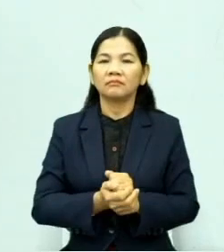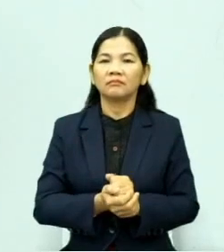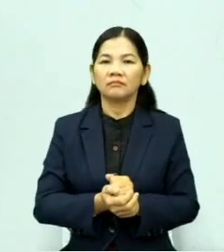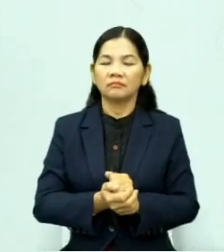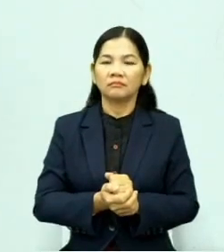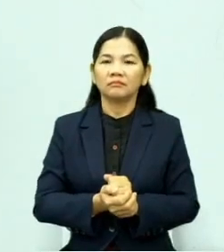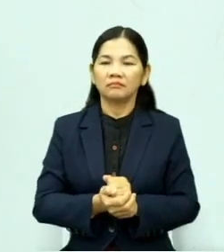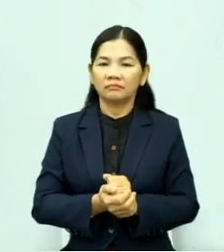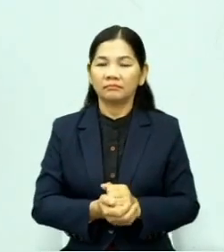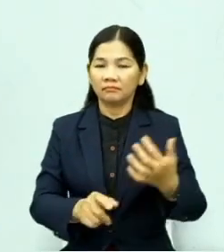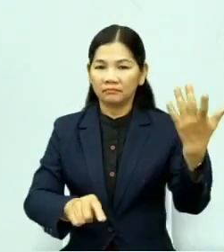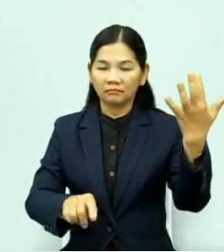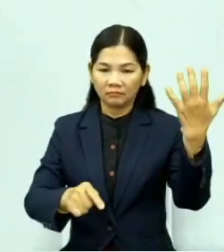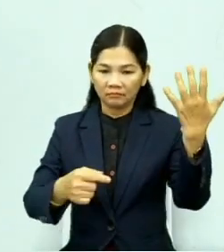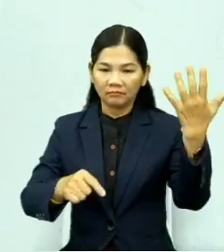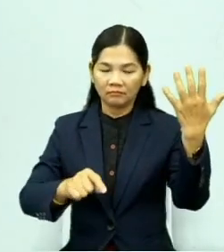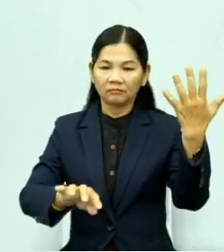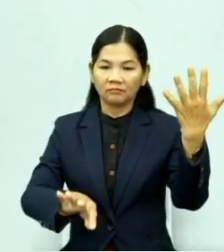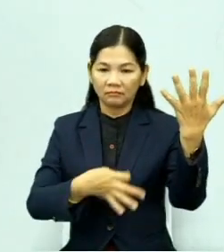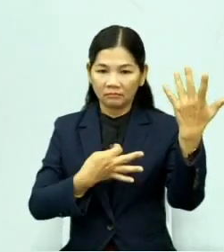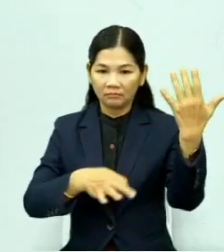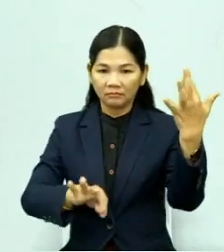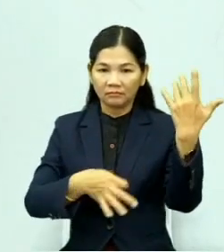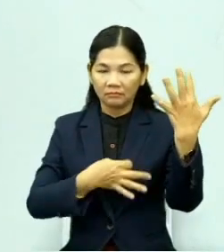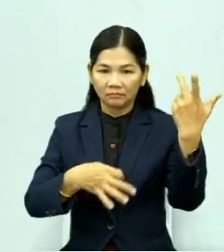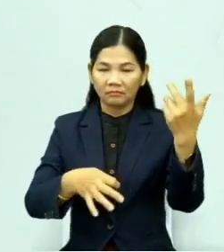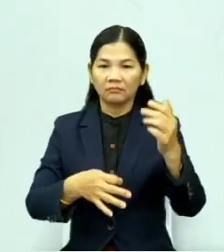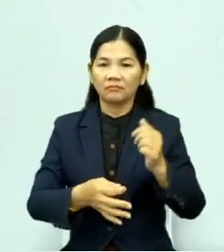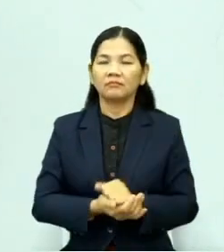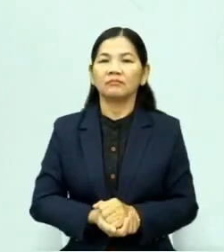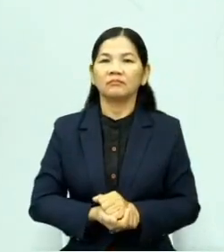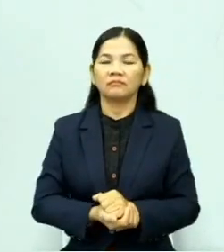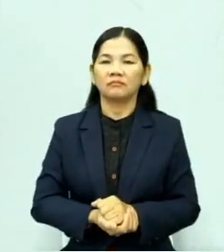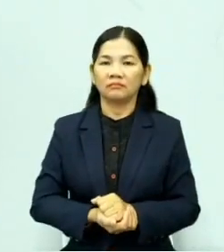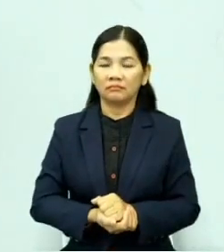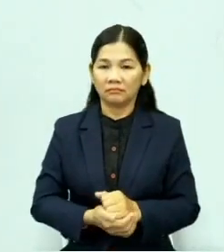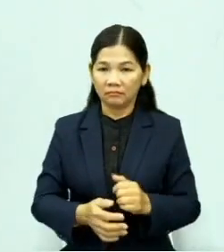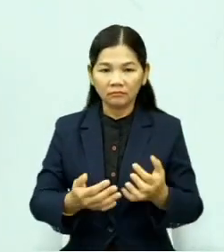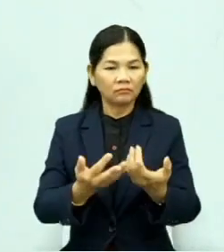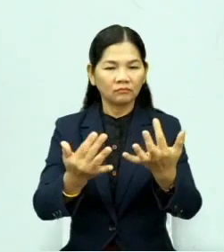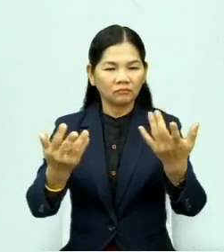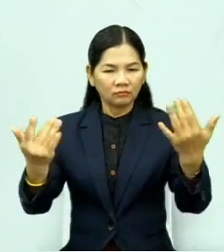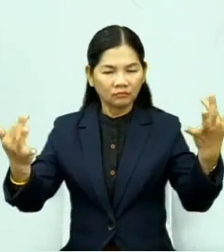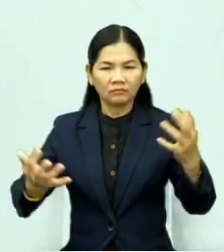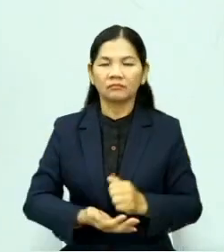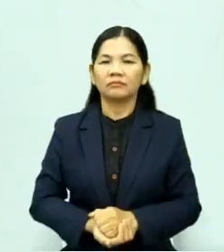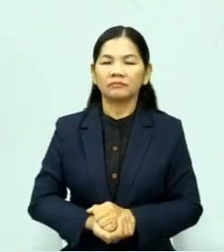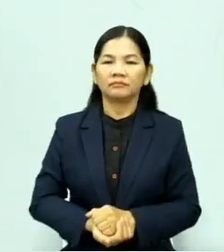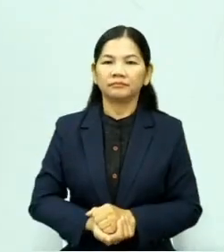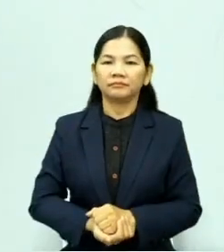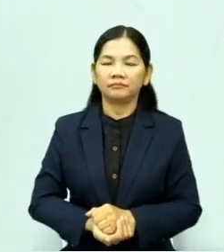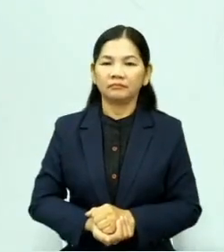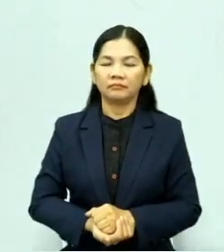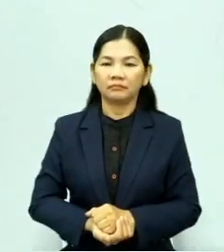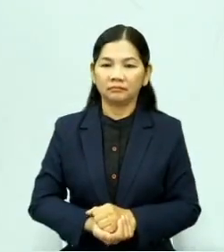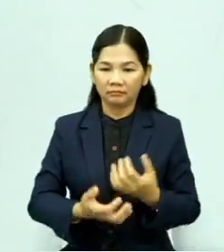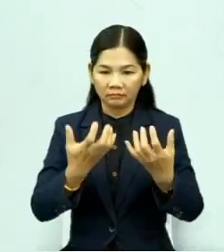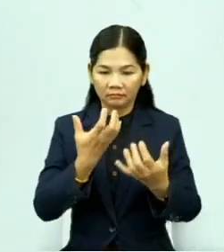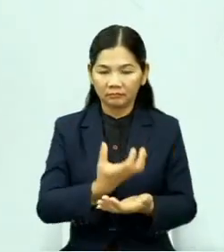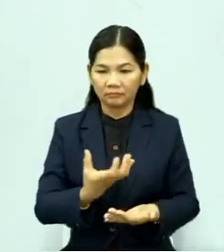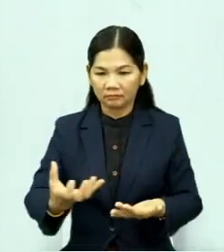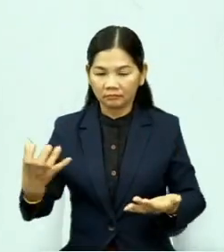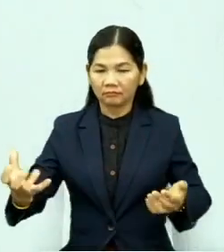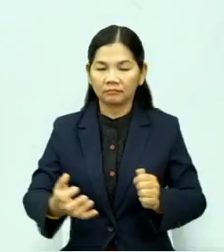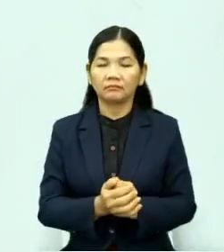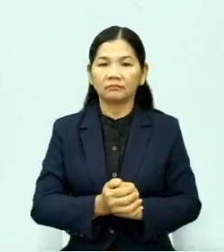tiết Chà miên xá xả điều nè con á Hay dùng nâu miên tròn chà bà to tiết nè con á Chà anh chẳng ụp có